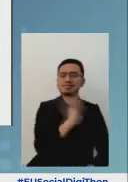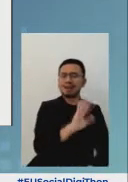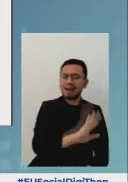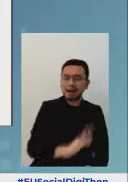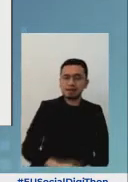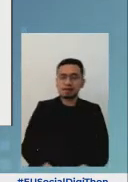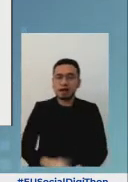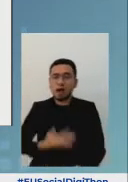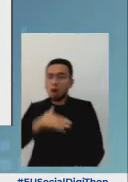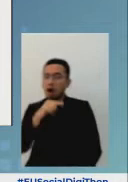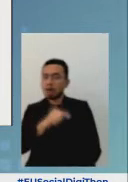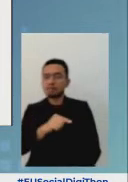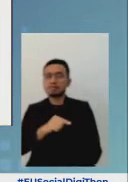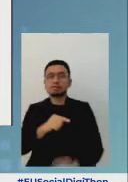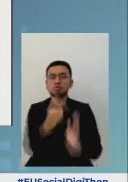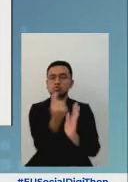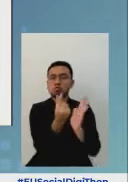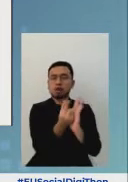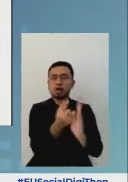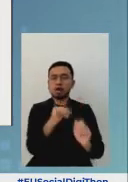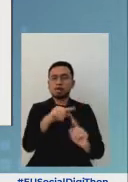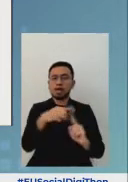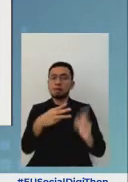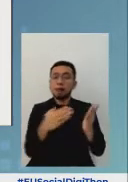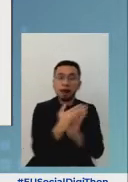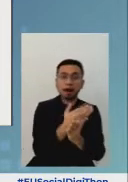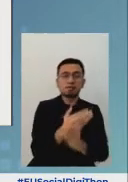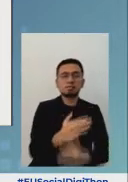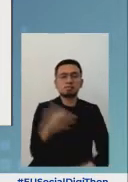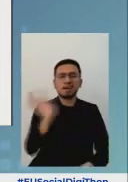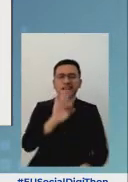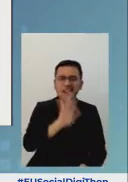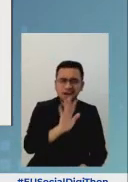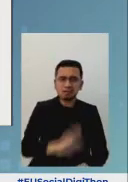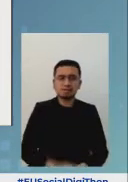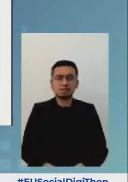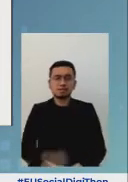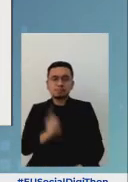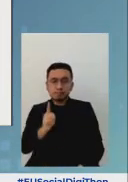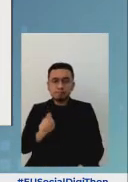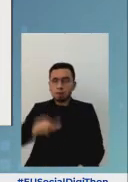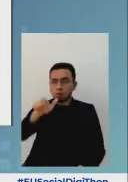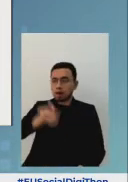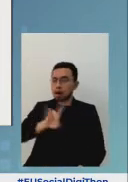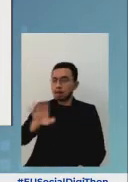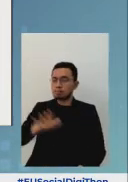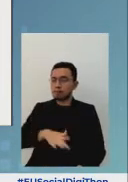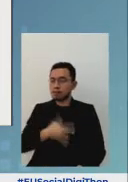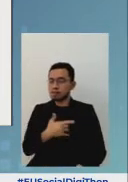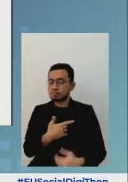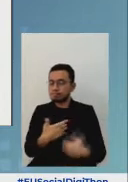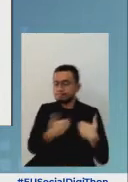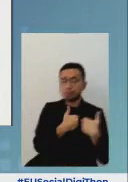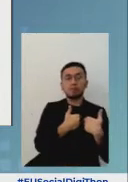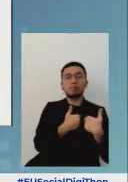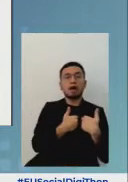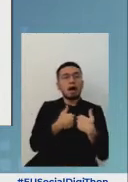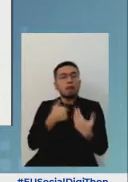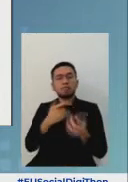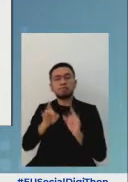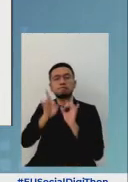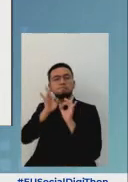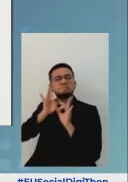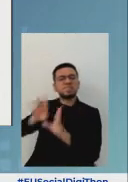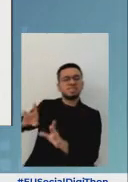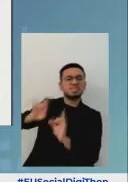bisa kena loh undang-undang ini, ya, karena itu adalah membuat orang lain tidak nyaman dan ini adalah kebencian,